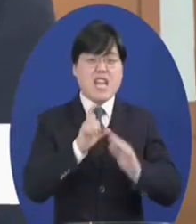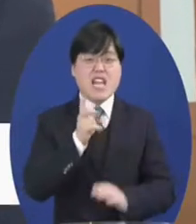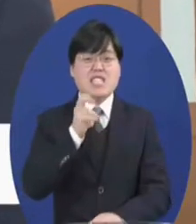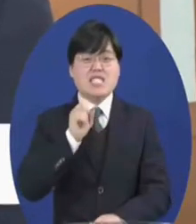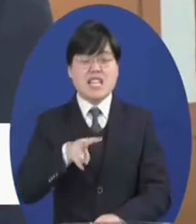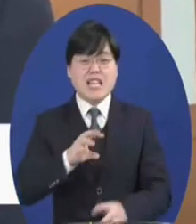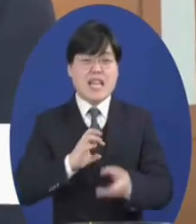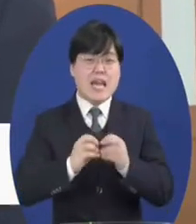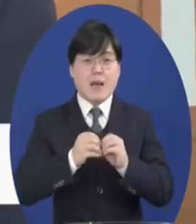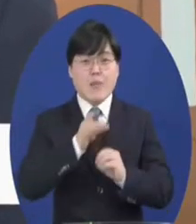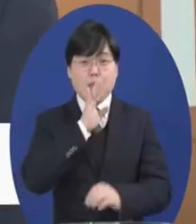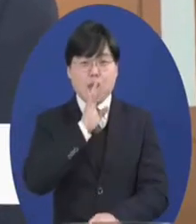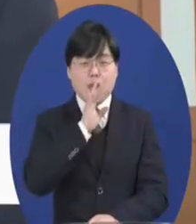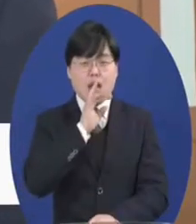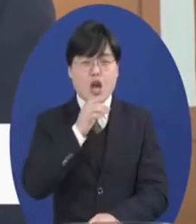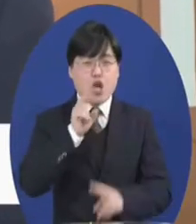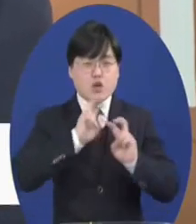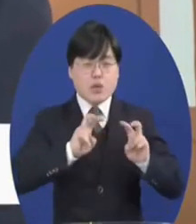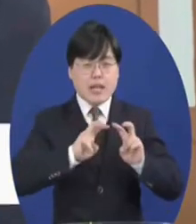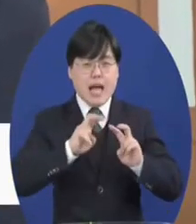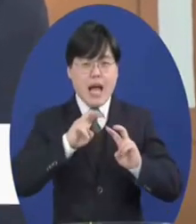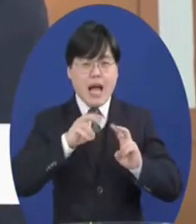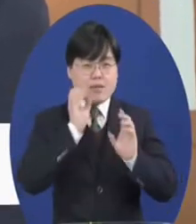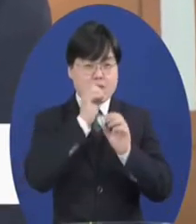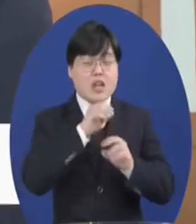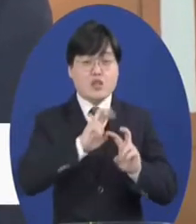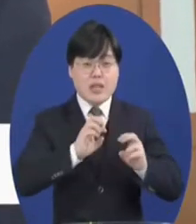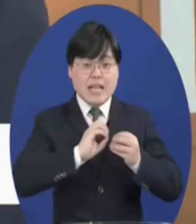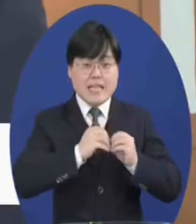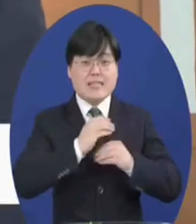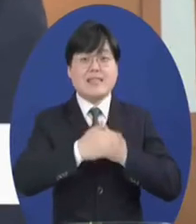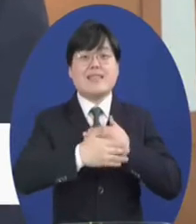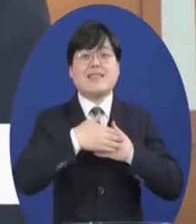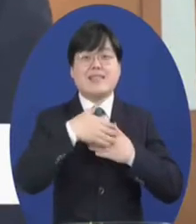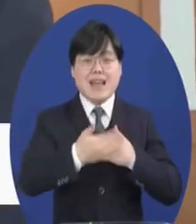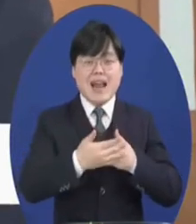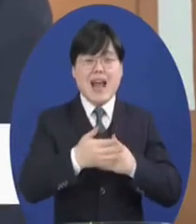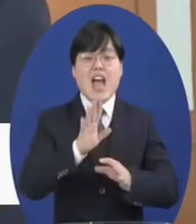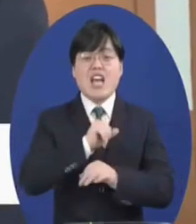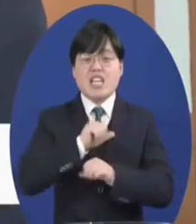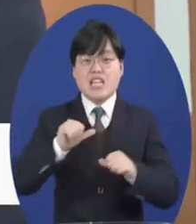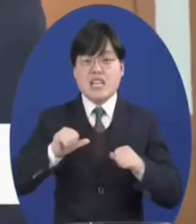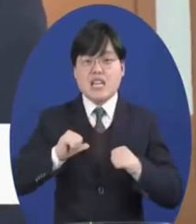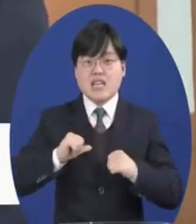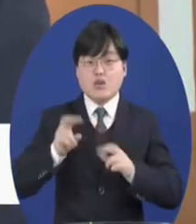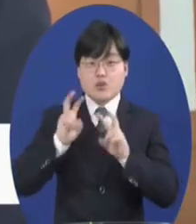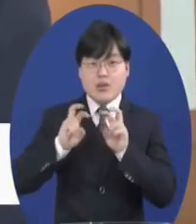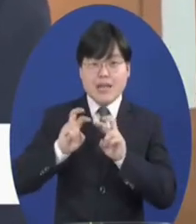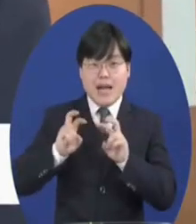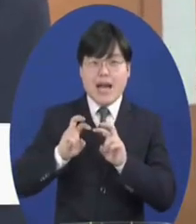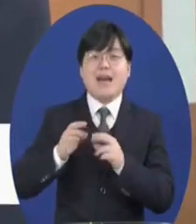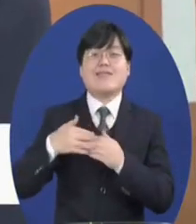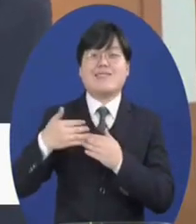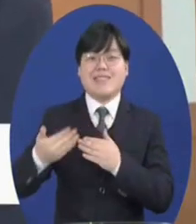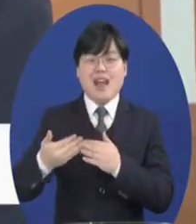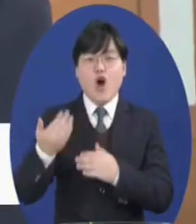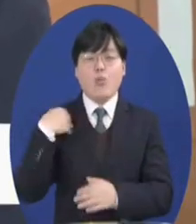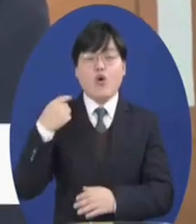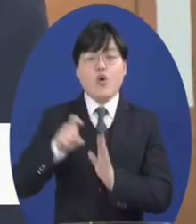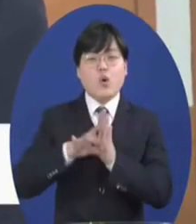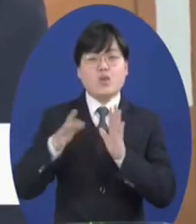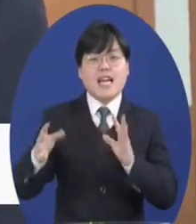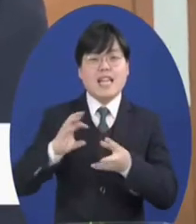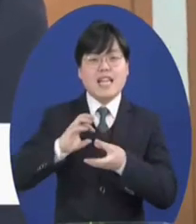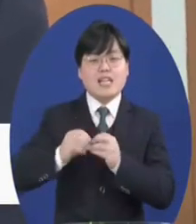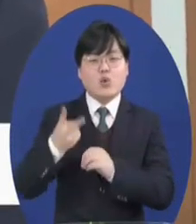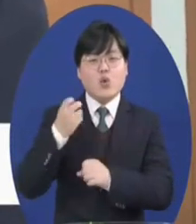тооцож манай эрсдлийн удирдлагын газраас одоо судалгаа шинжилгээ хийсэн үндсэндэр тухайн иргэн дээр татврын хян шалгалтыг оруулахад өнгөрсөн хугацаанд